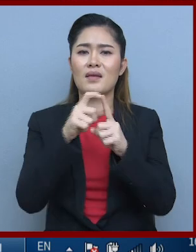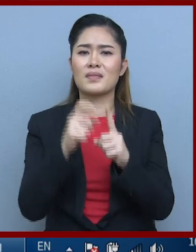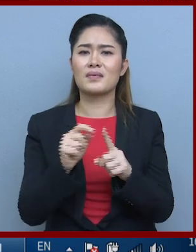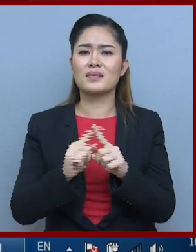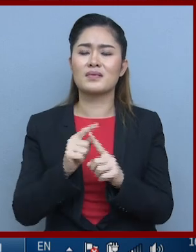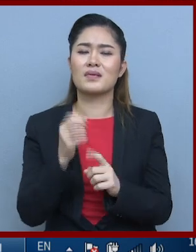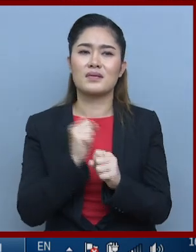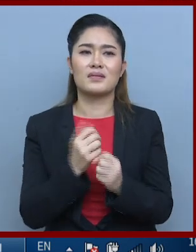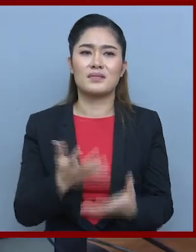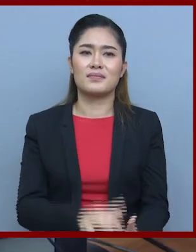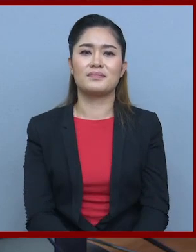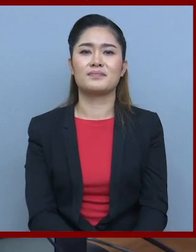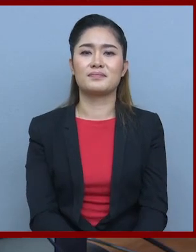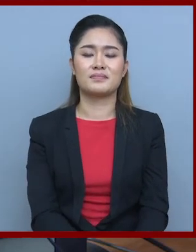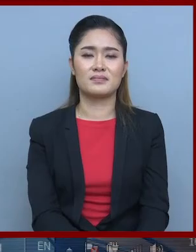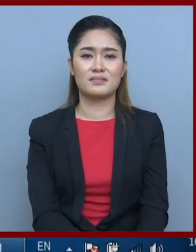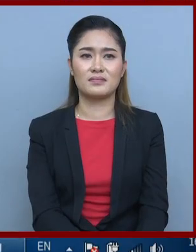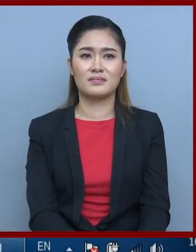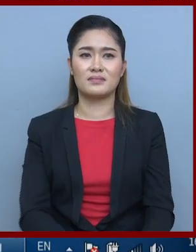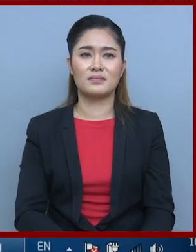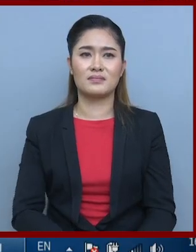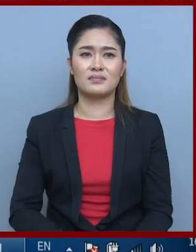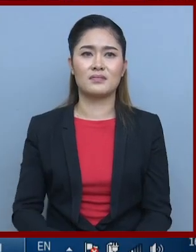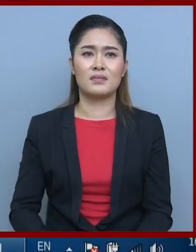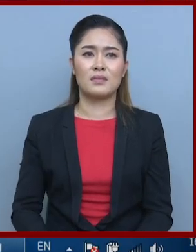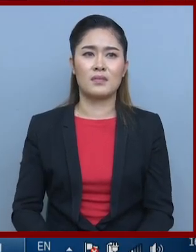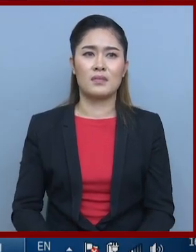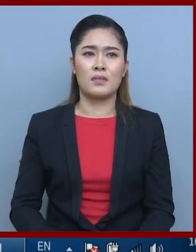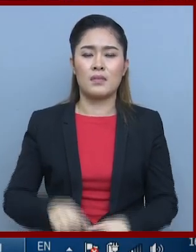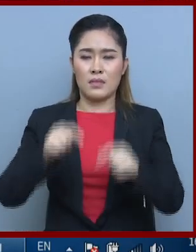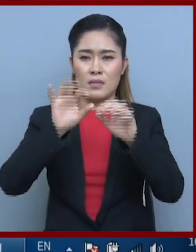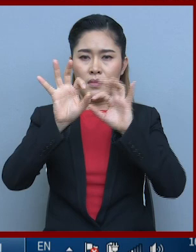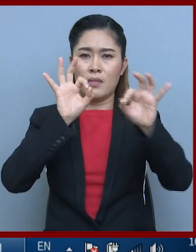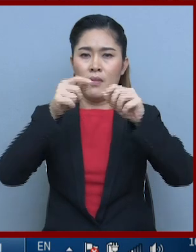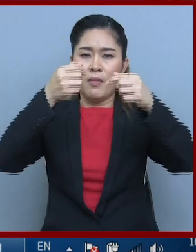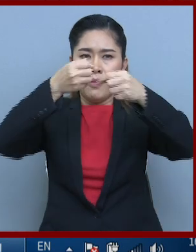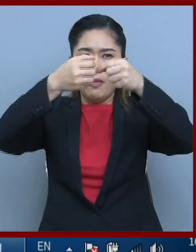ไรก่อนนักศึกษาไปที่สับเทคหนึ่งก่อน